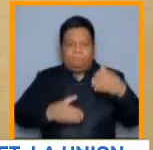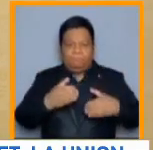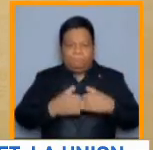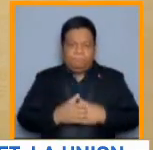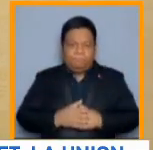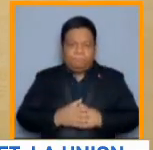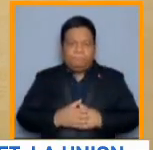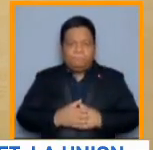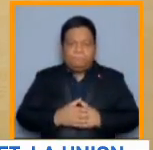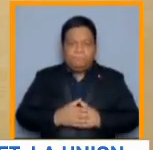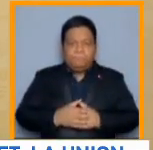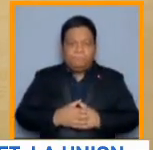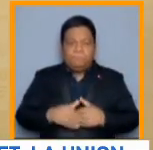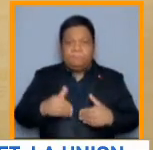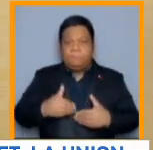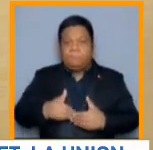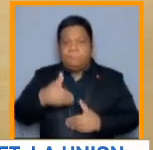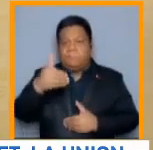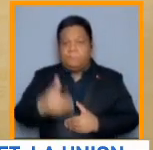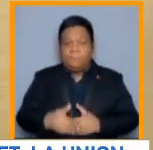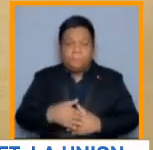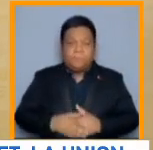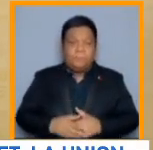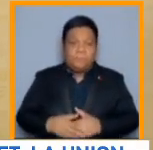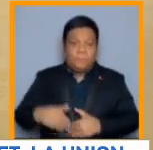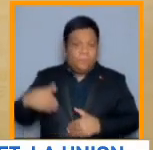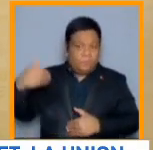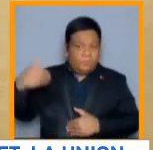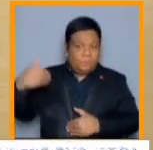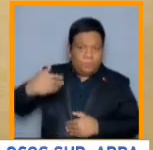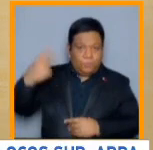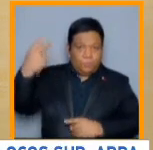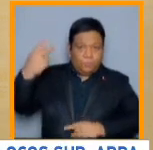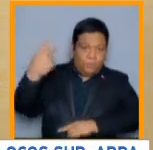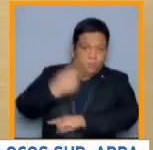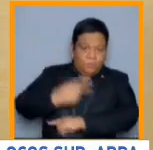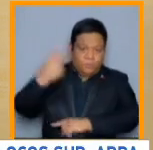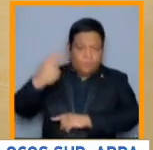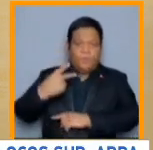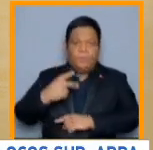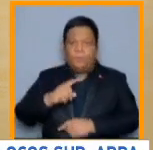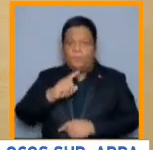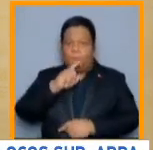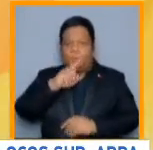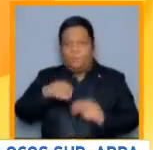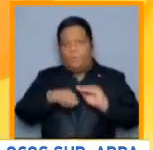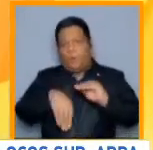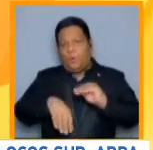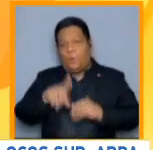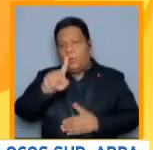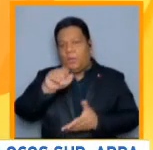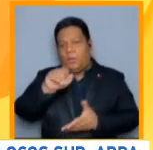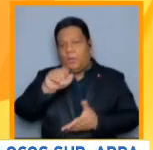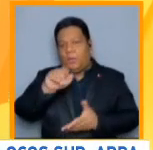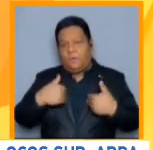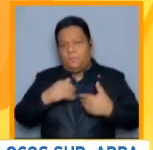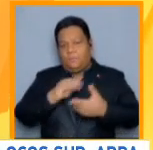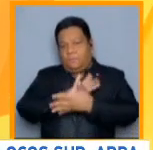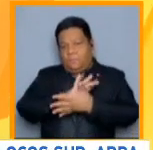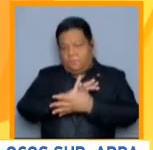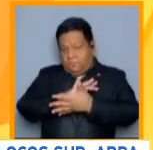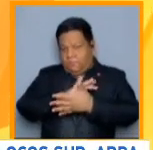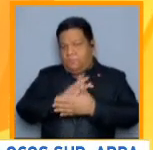Ikalawang sunod na araw ng mas mababa sa 1,000 ang mga bagong kaso po ng COVID-19 sa bansa. Sa datos po ng DOH kahapon,